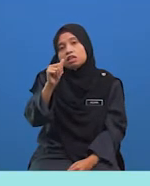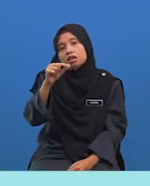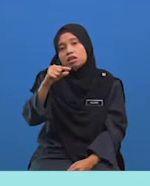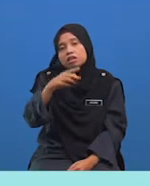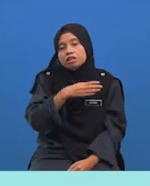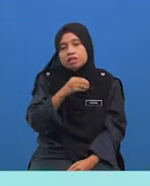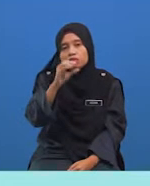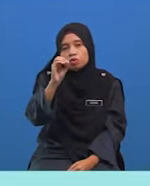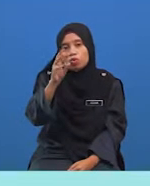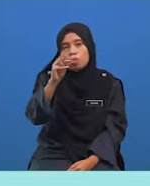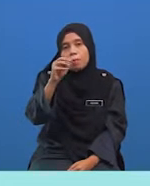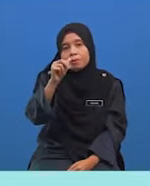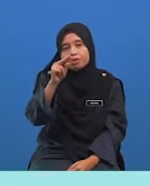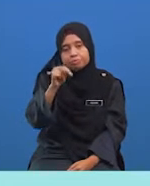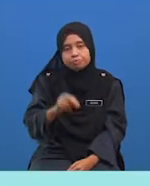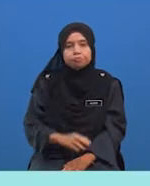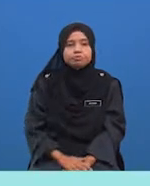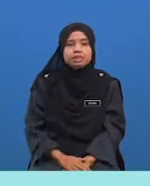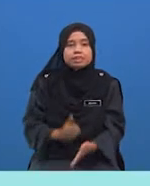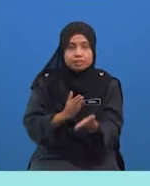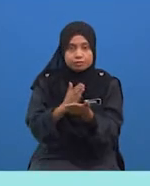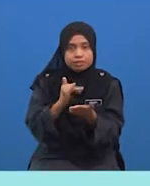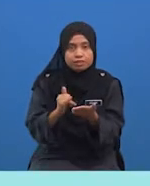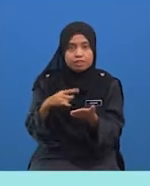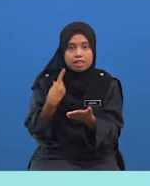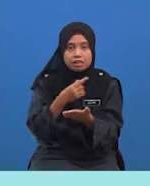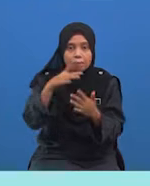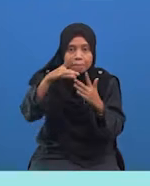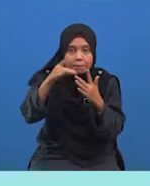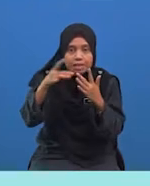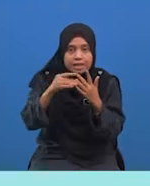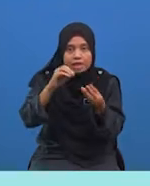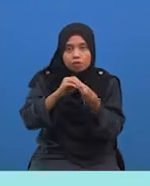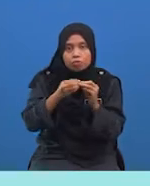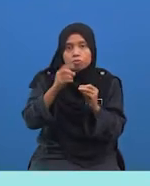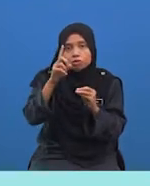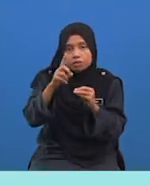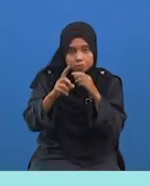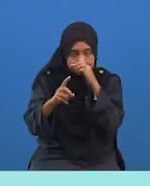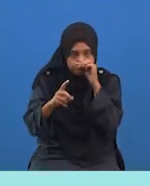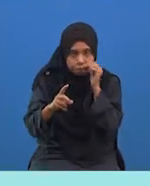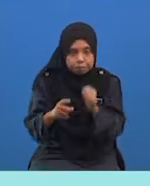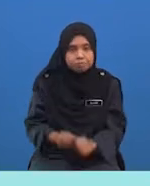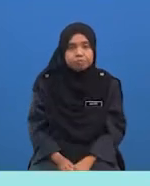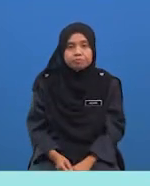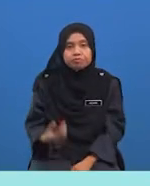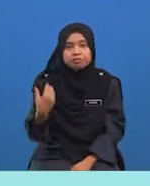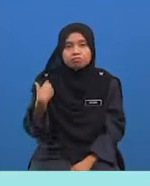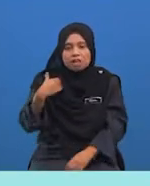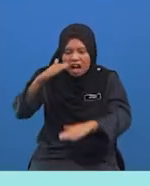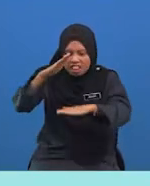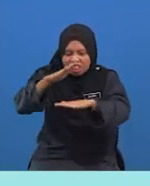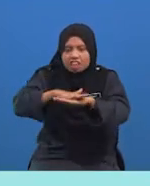Kita teruskan permainan kotak ini. Okey, kita pilih nombor 1. Berada di